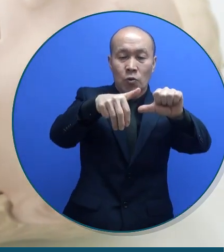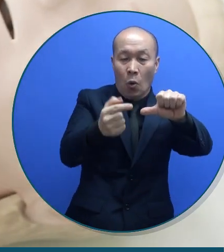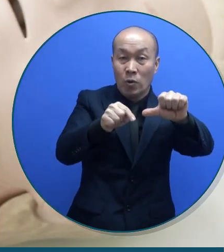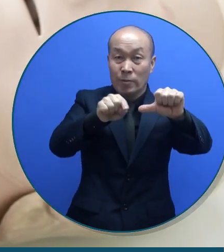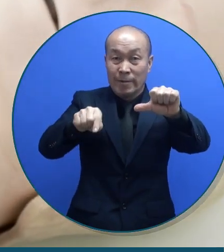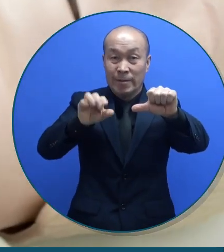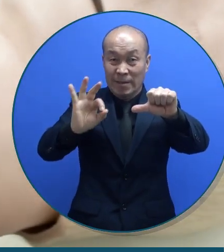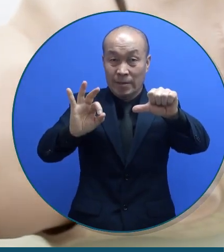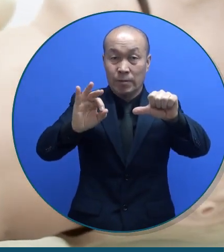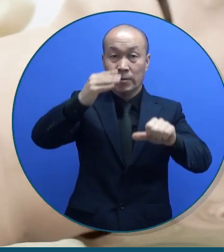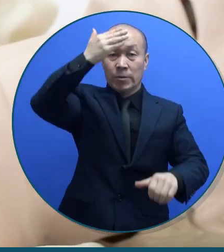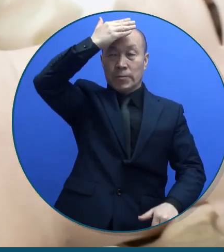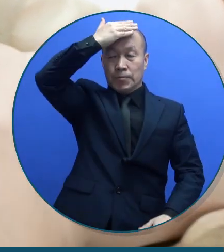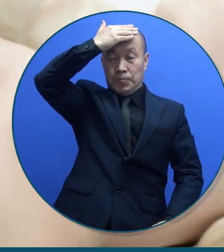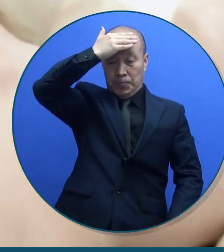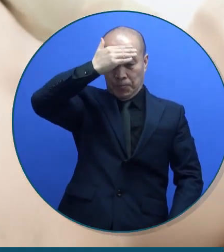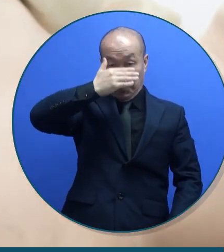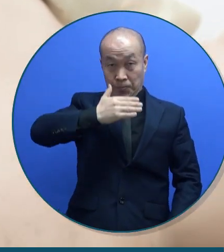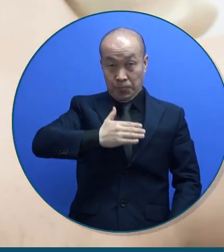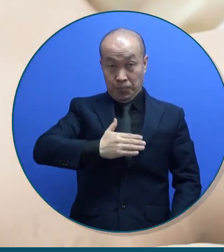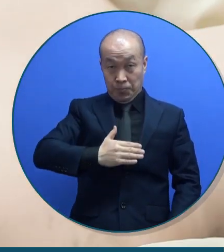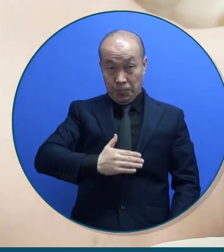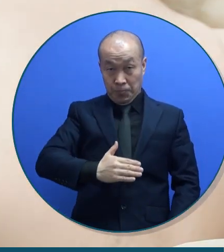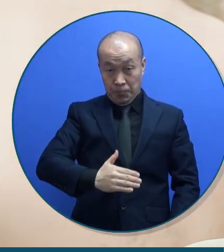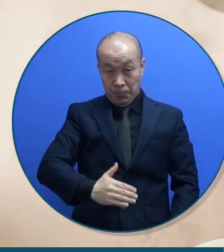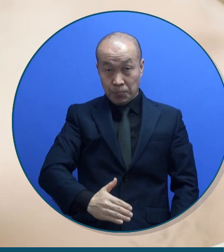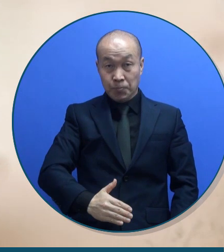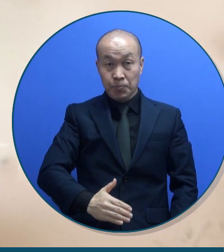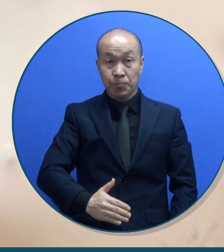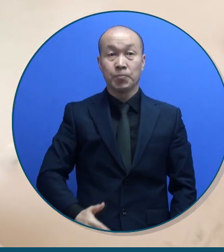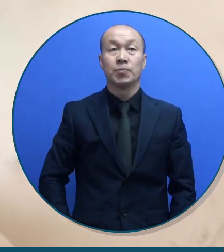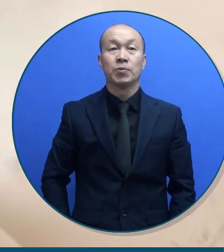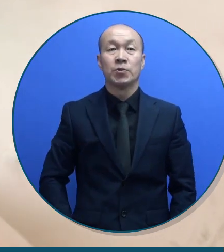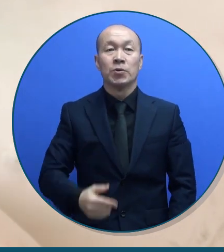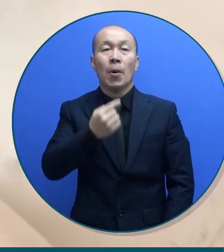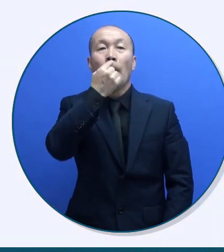호흡 확인은 5에서 10초간 진행합니다.